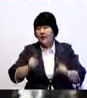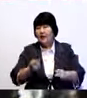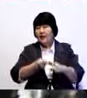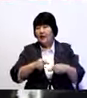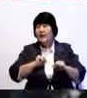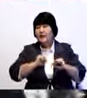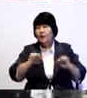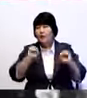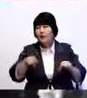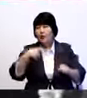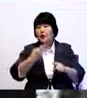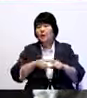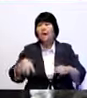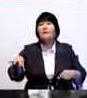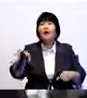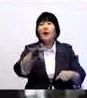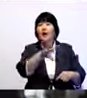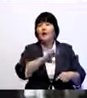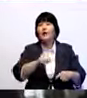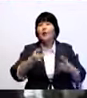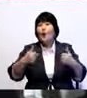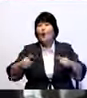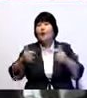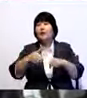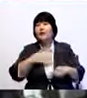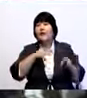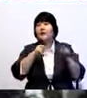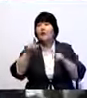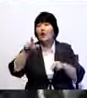Мы это смело можем говорить, потому что мы во всех участках наши наблюдатели сидят.